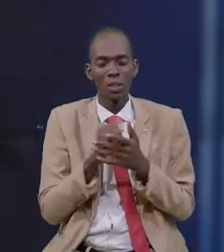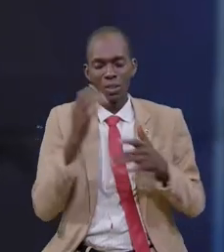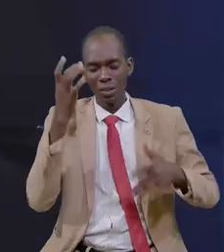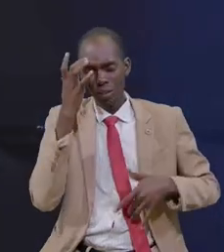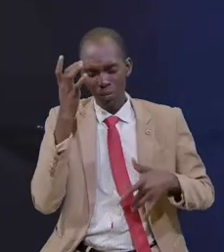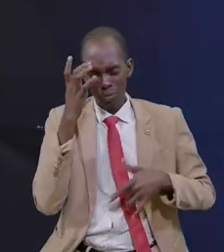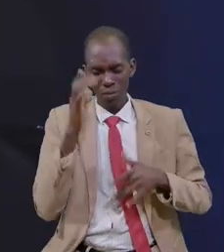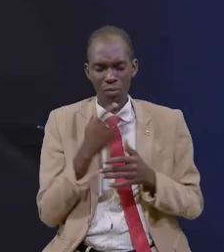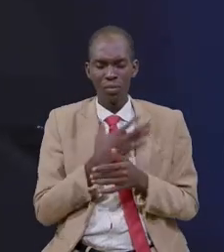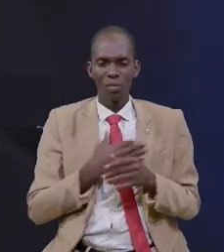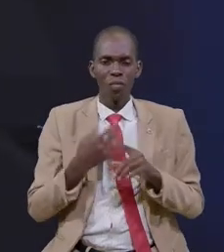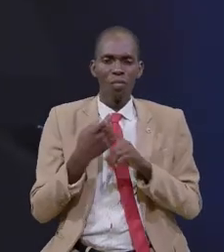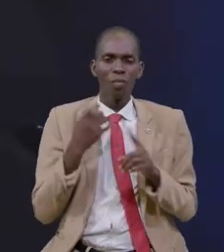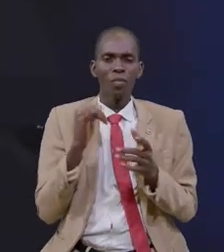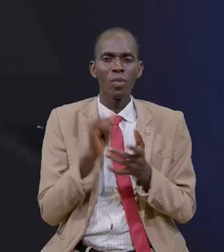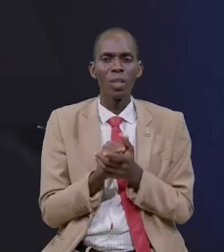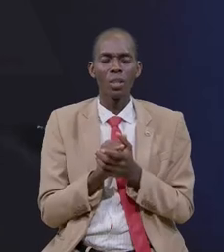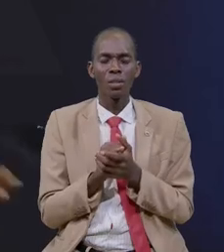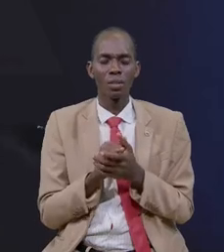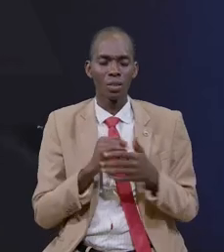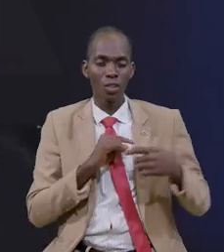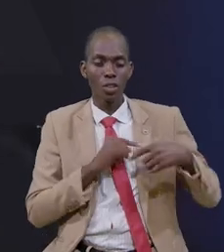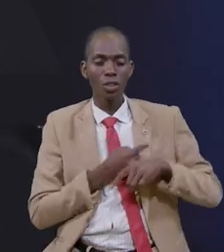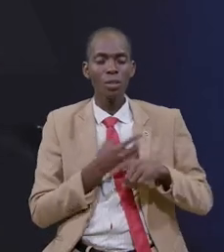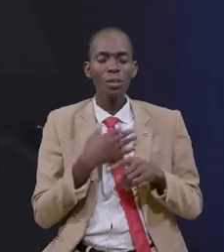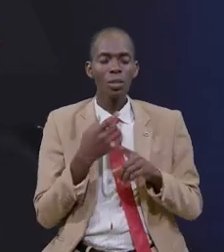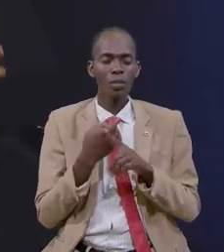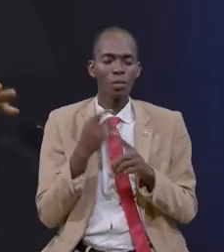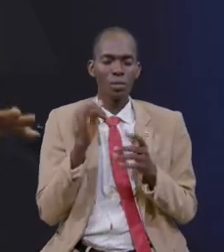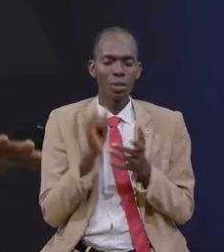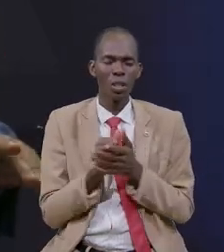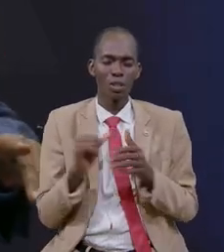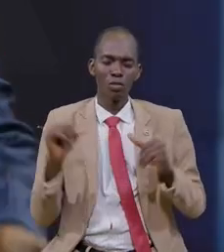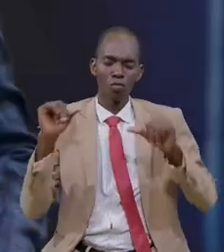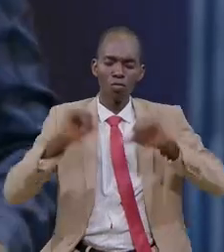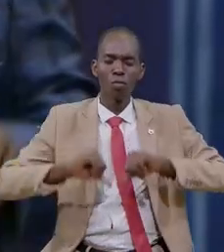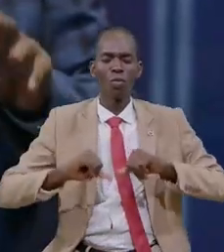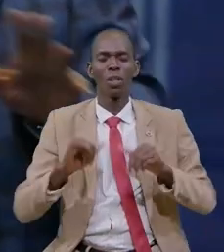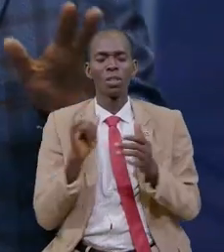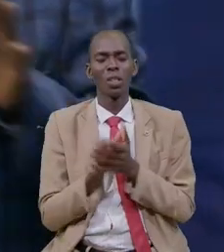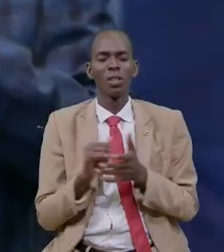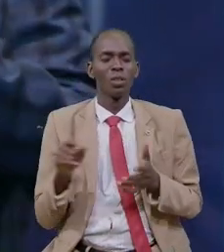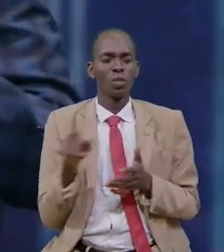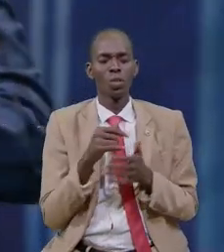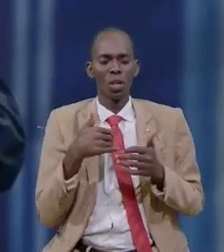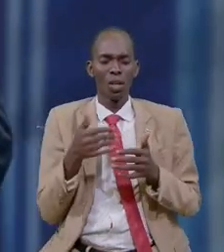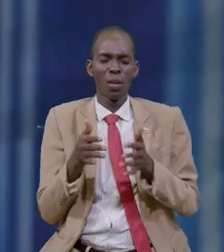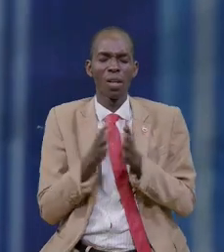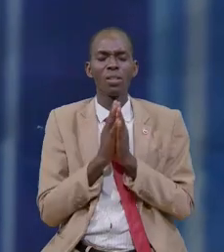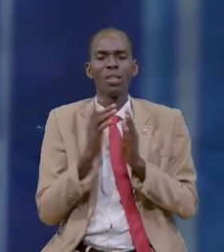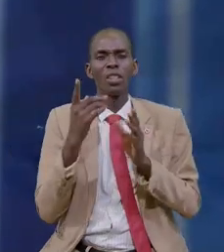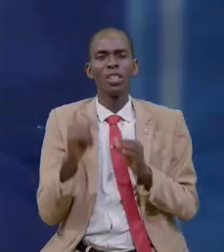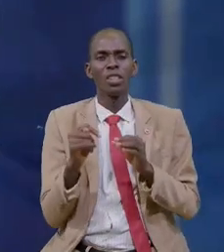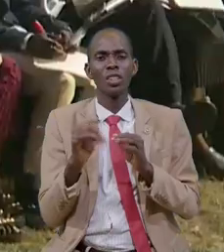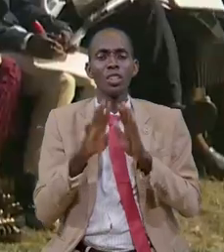infirmité et de cette culpabilité et de cette condamnation que tu as. Les portes